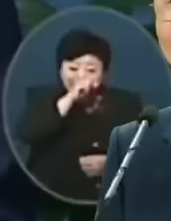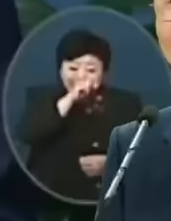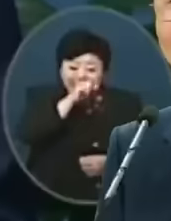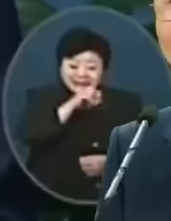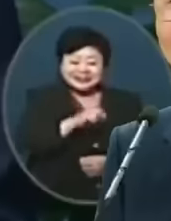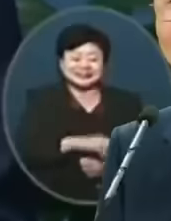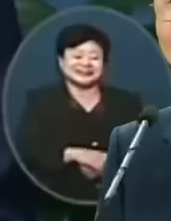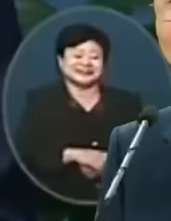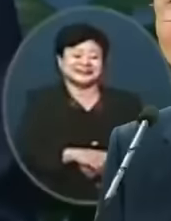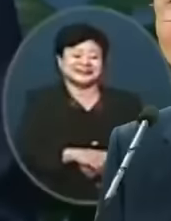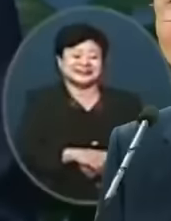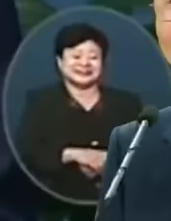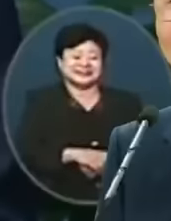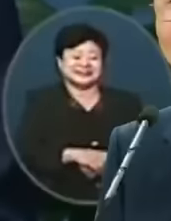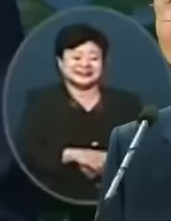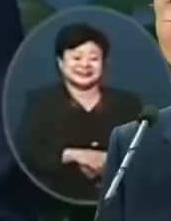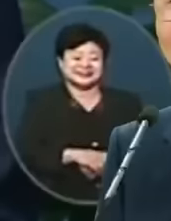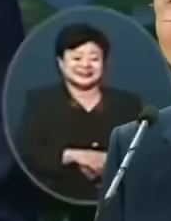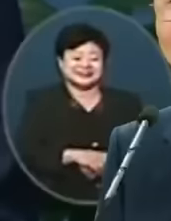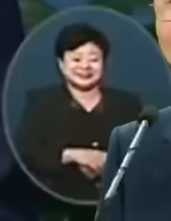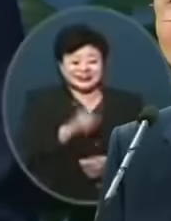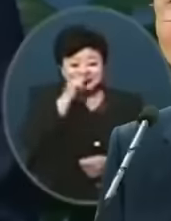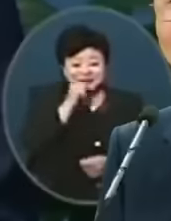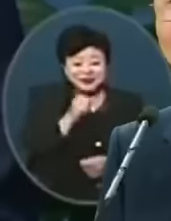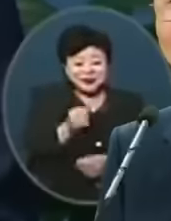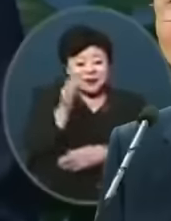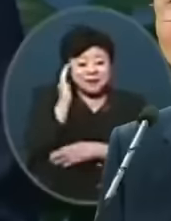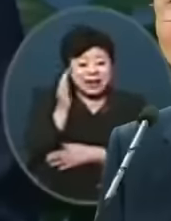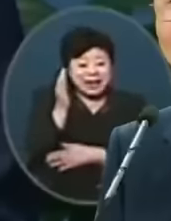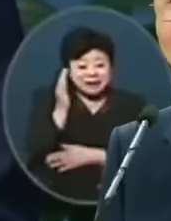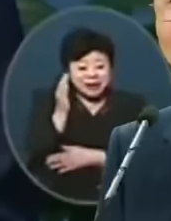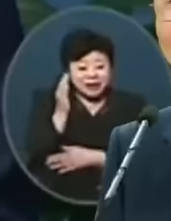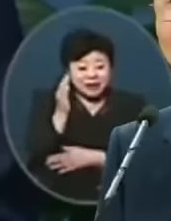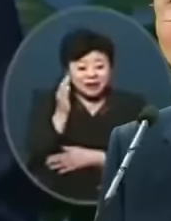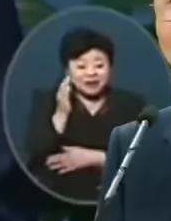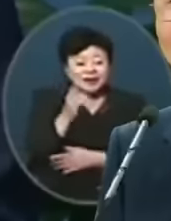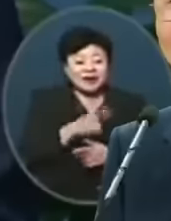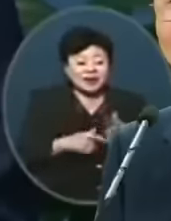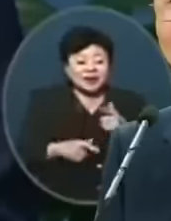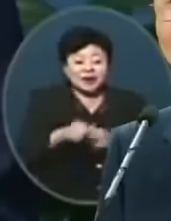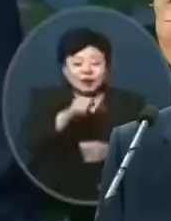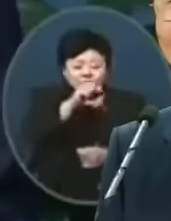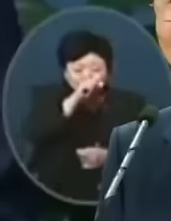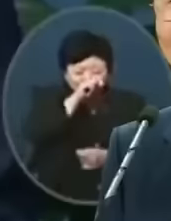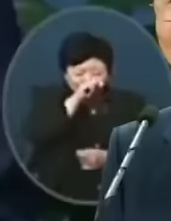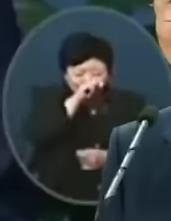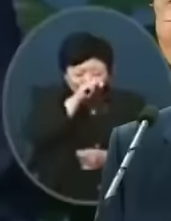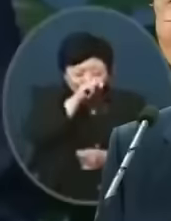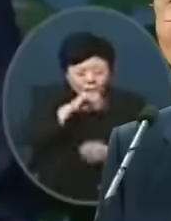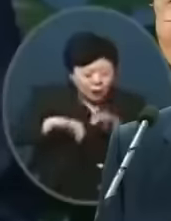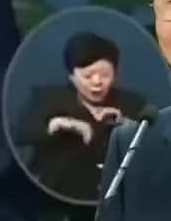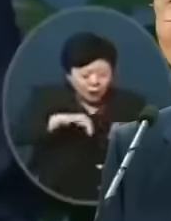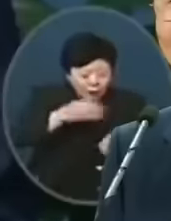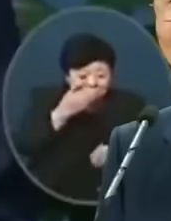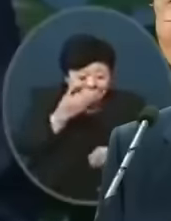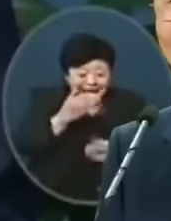좋은 점을 들어 이야기하면 또 좋은 점을 우리가 들추어낼 수 있는 것입니다.